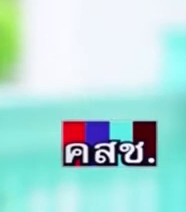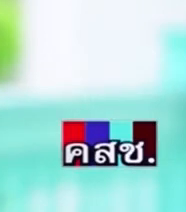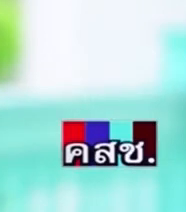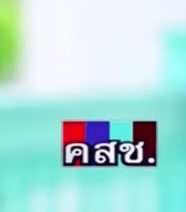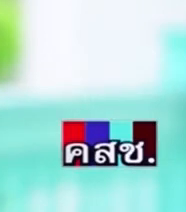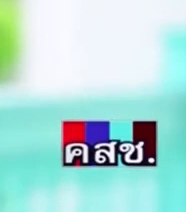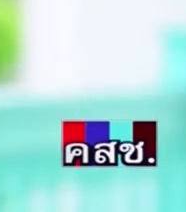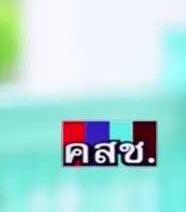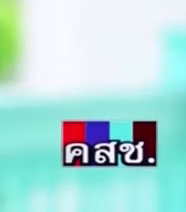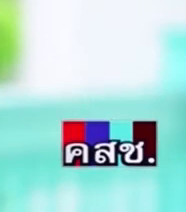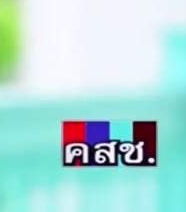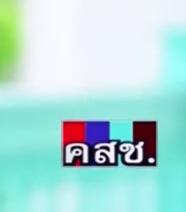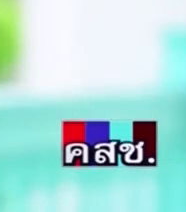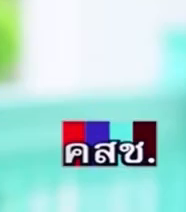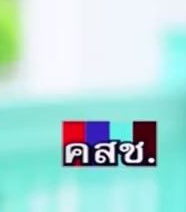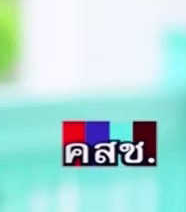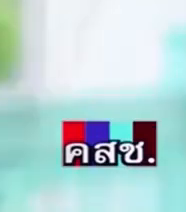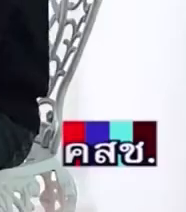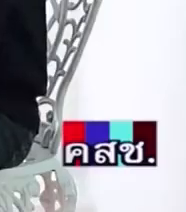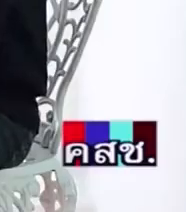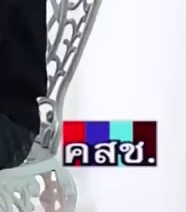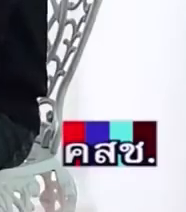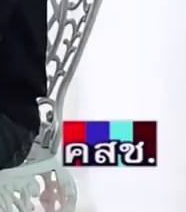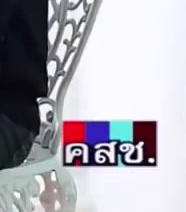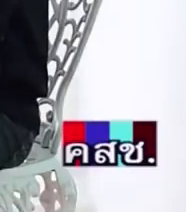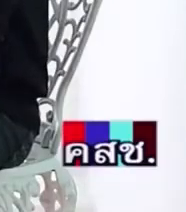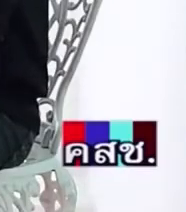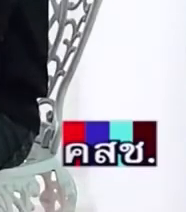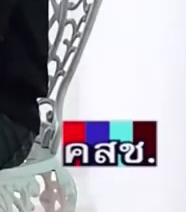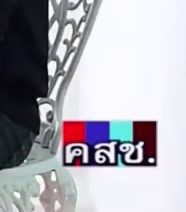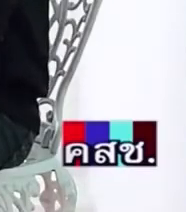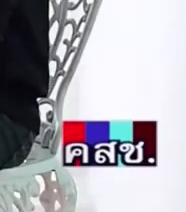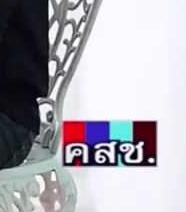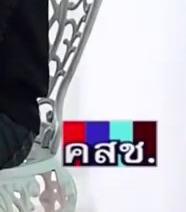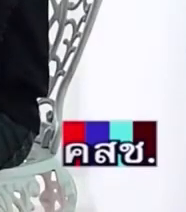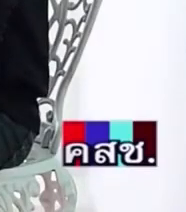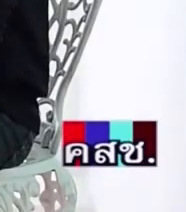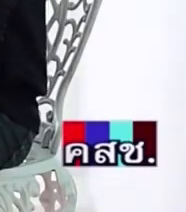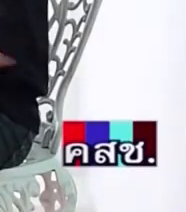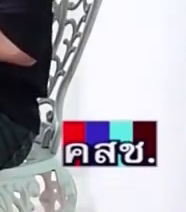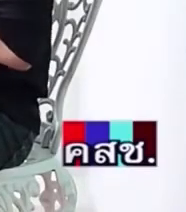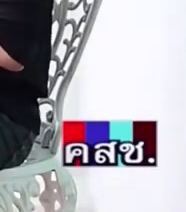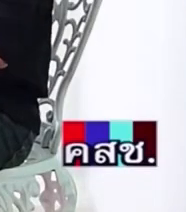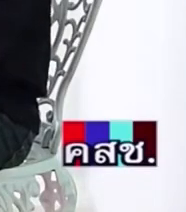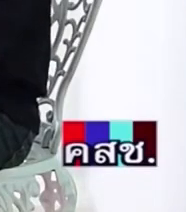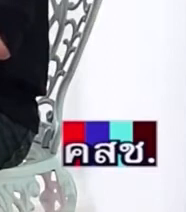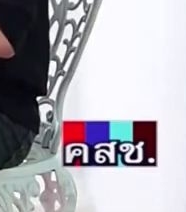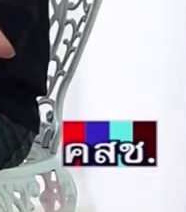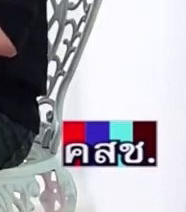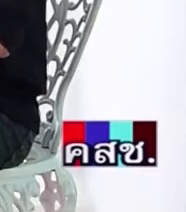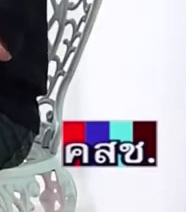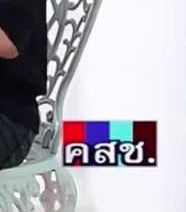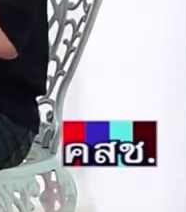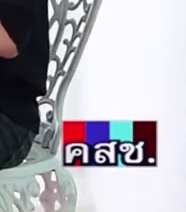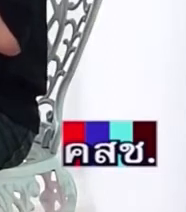ประโยชน์ทั้งผู้ลงทุนและผู้ใช้ครับผม วันนี้มีการดำเนินการไปสำเร็จกี่เส้นทางจุ